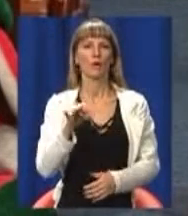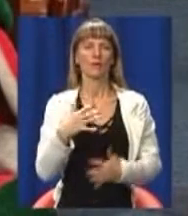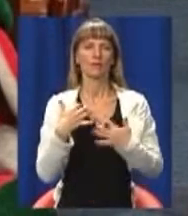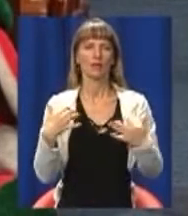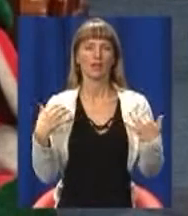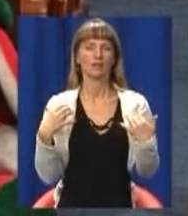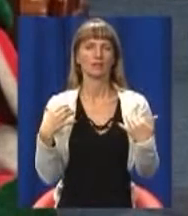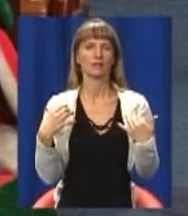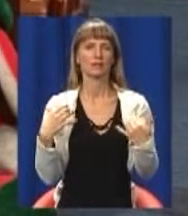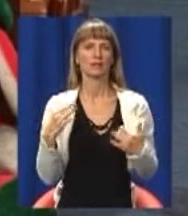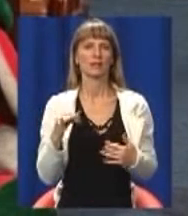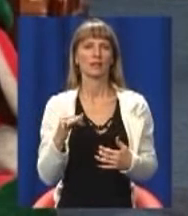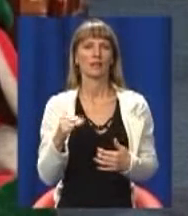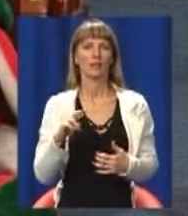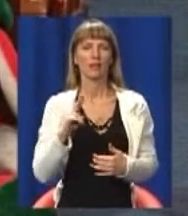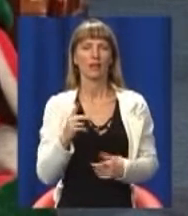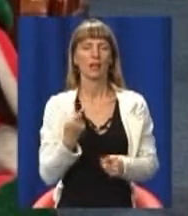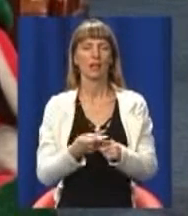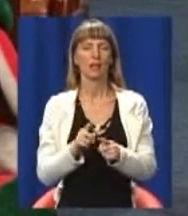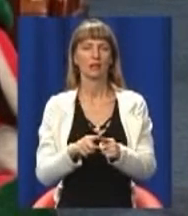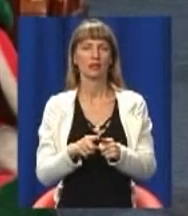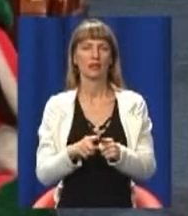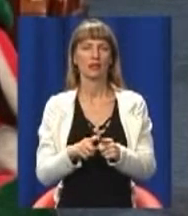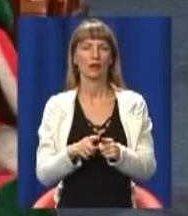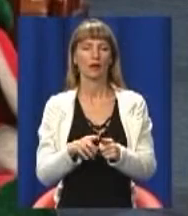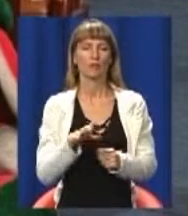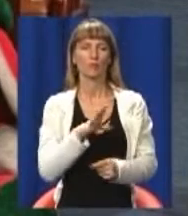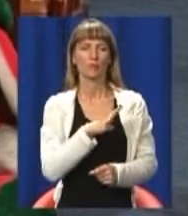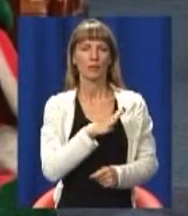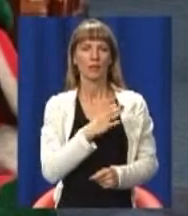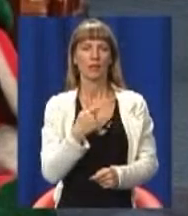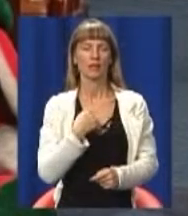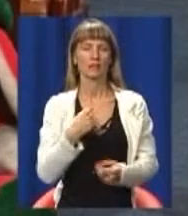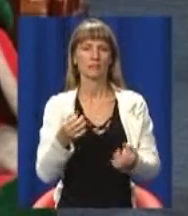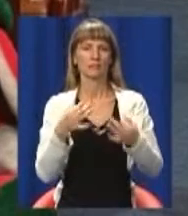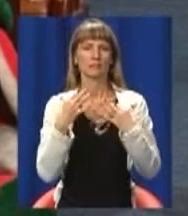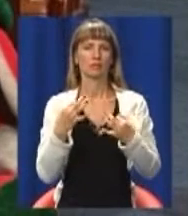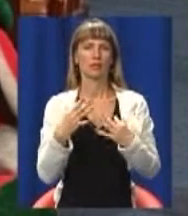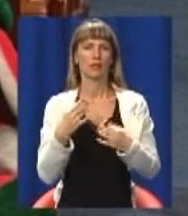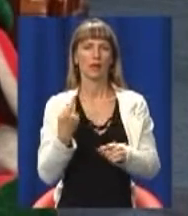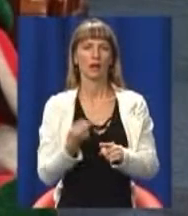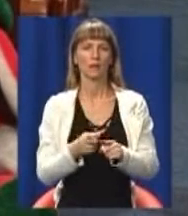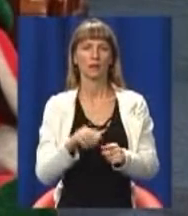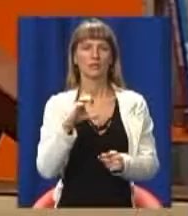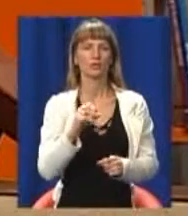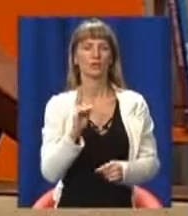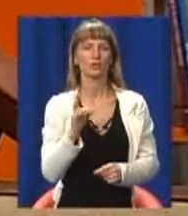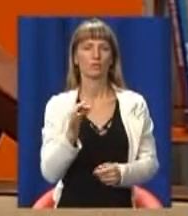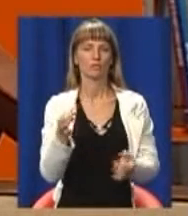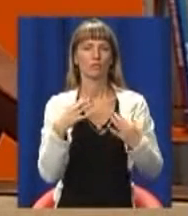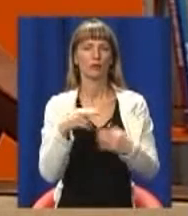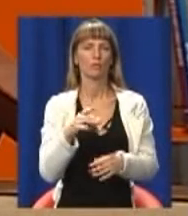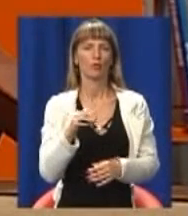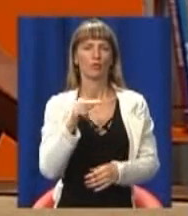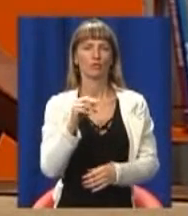і як все це зазвичай проходило, нам розповідав про це Сашко. Розповідає